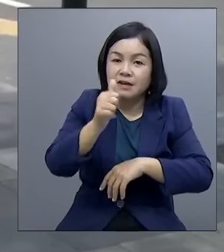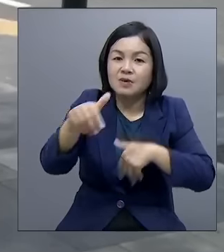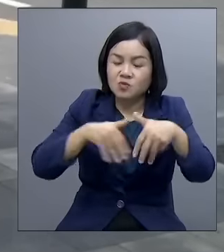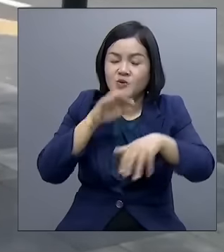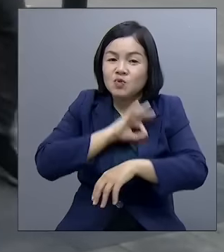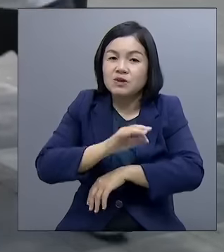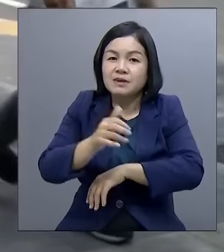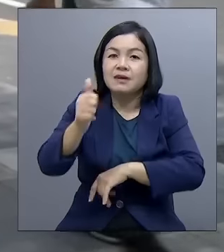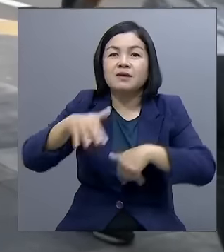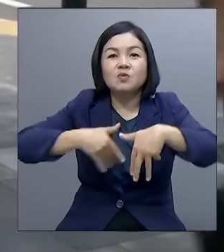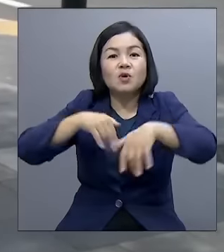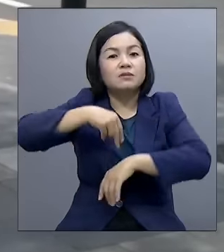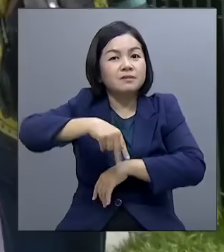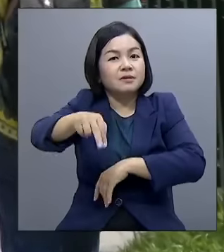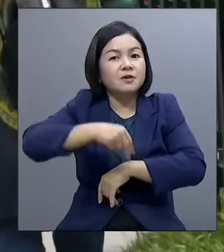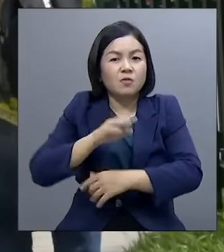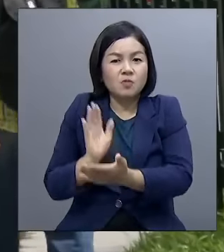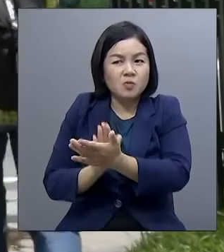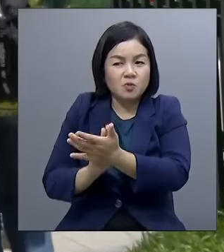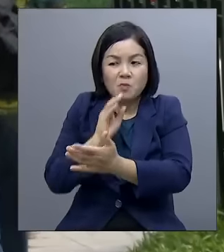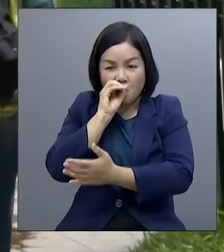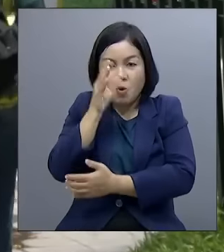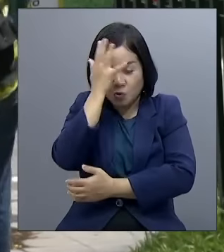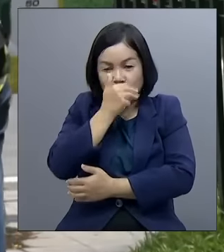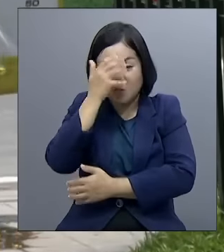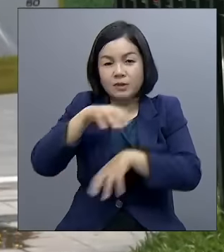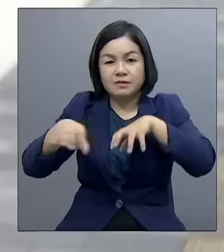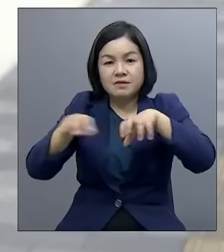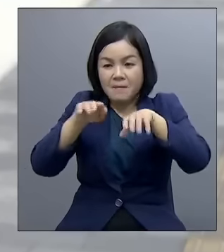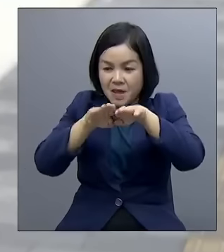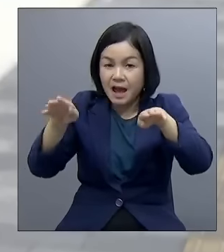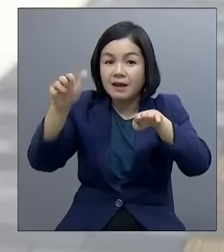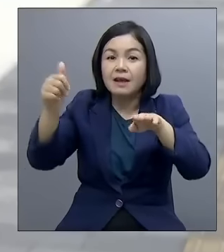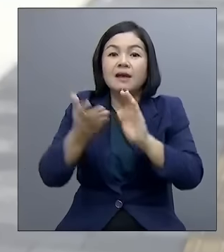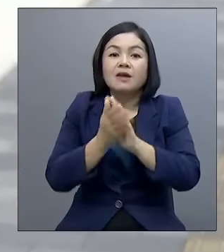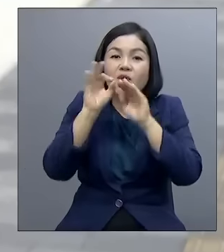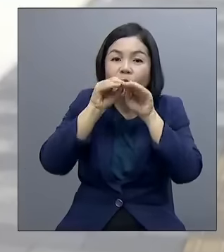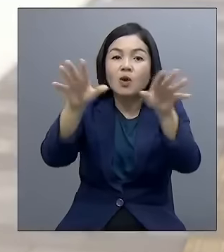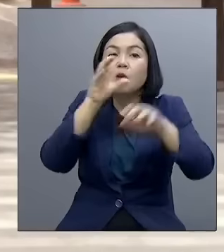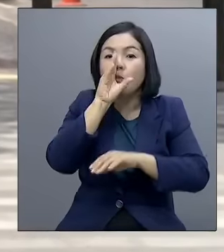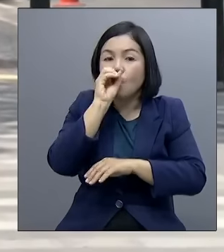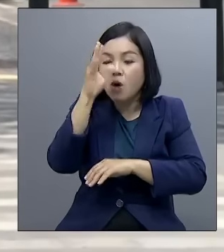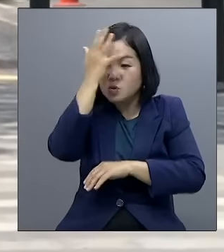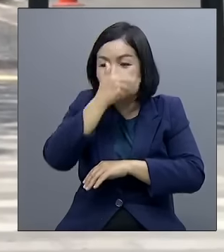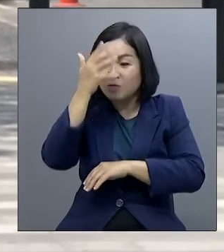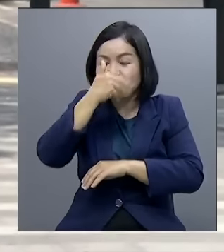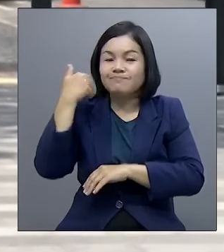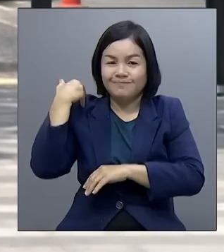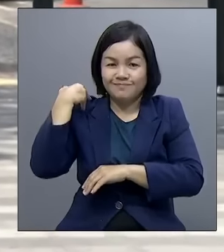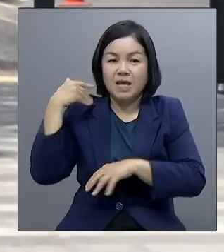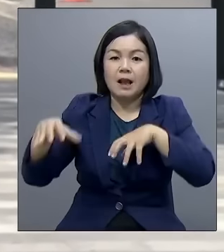ครับคนที่สัญจรไปมาก็ชื่นชมนะครับว่าสวยงามขึ้นครับผมแล้วก็ตามสื่อโซเชียลก็บอกว่ามันสวยขึ้นนะ